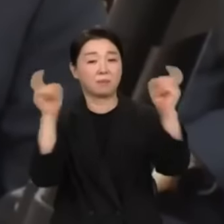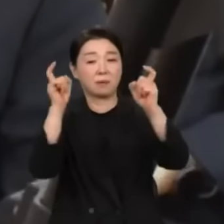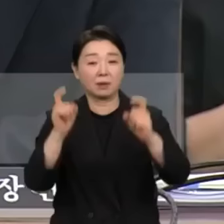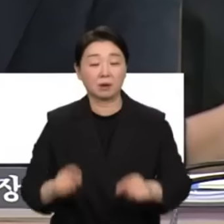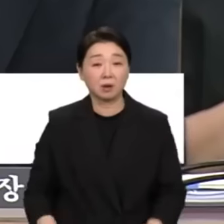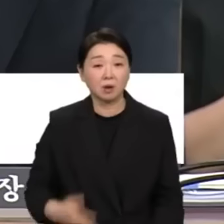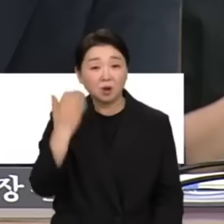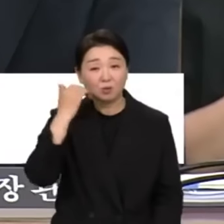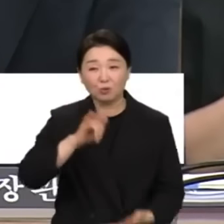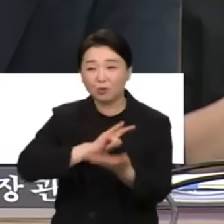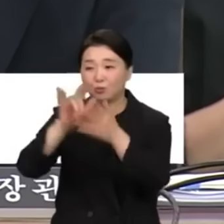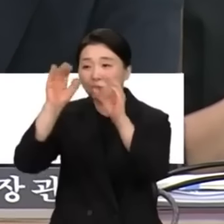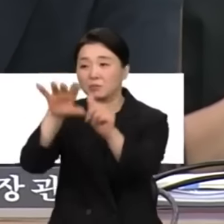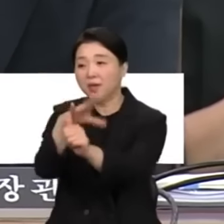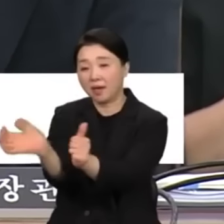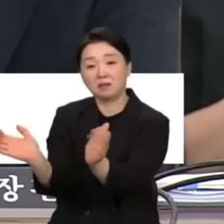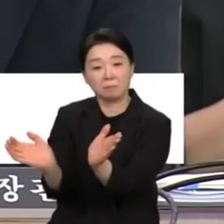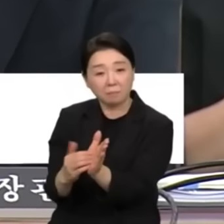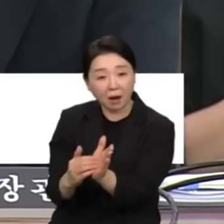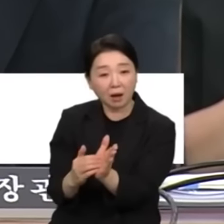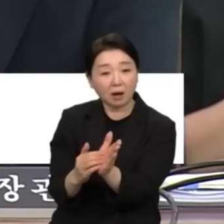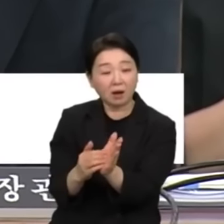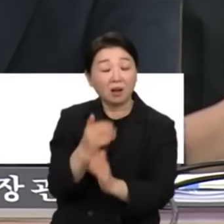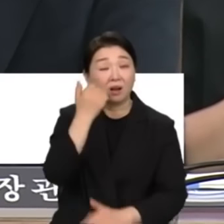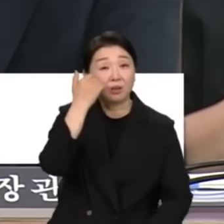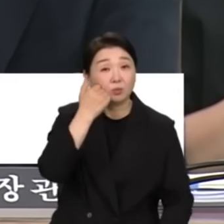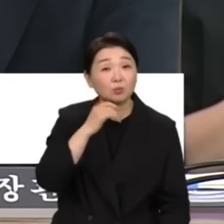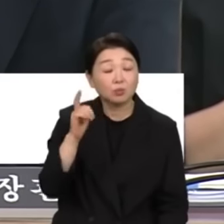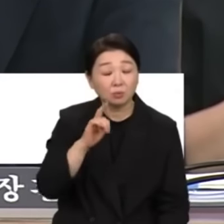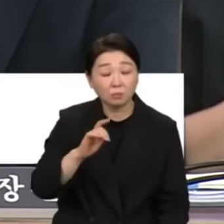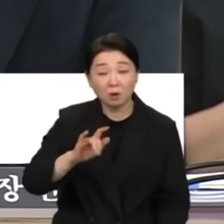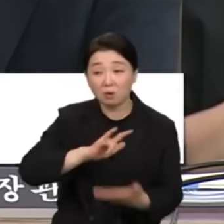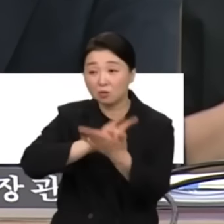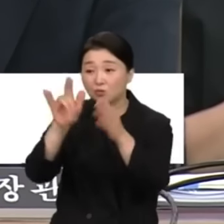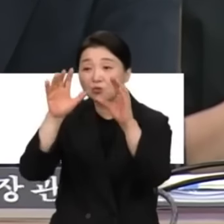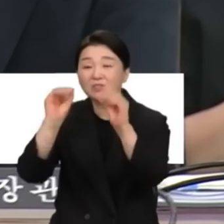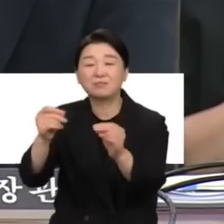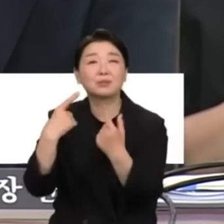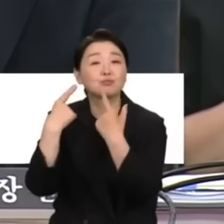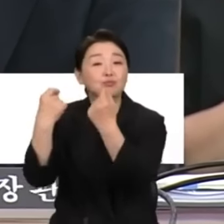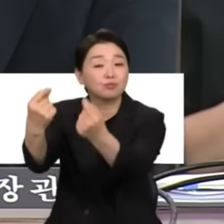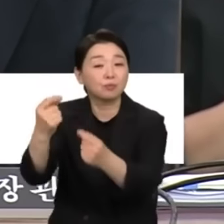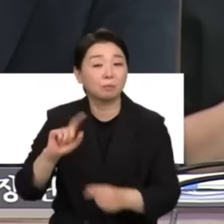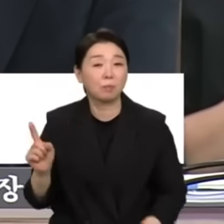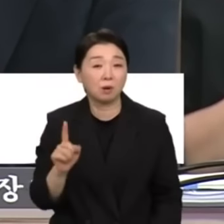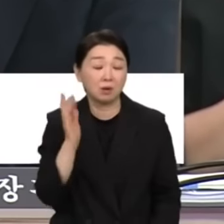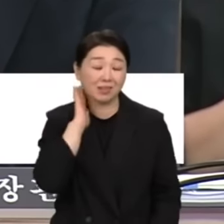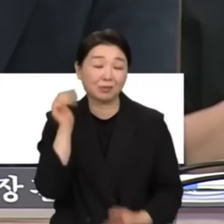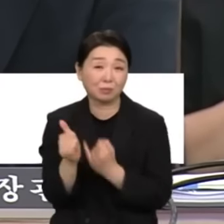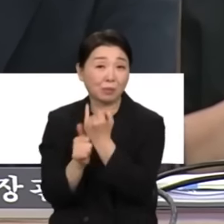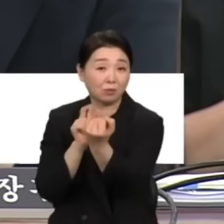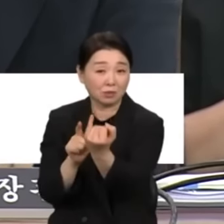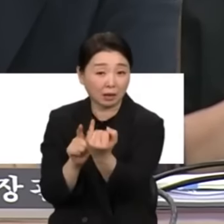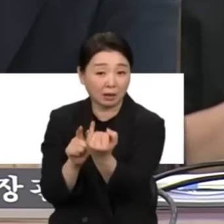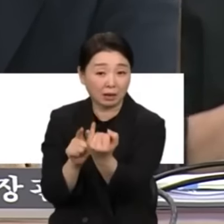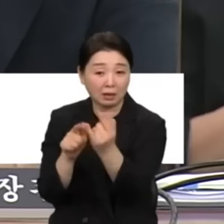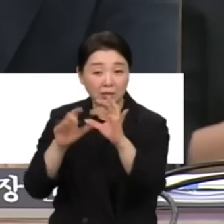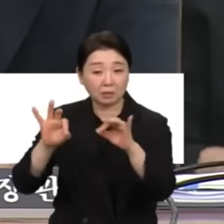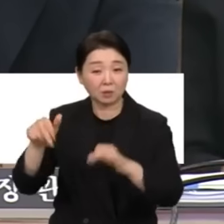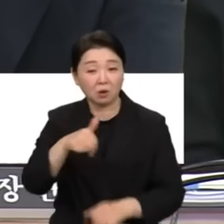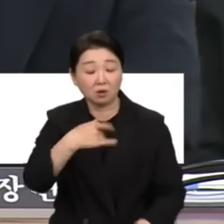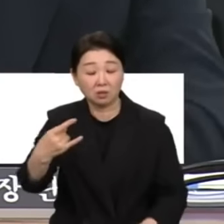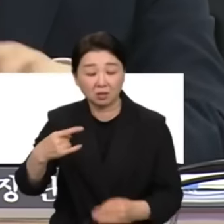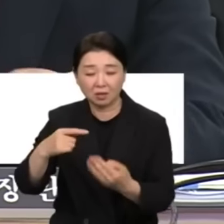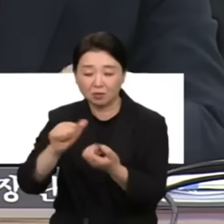누구는 출국 금지를 해제시켜주고 또 누구는 출국 금지를 유지하고 대통령 배우자 김건희 씨 주가 조작